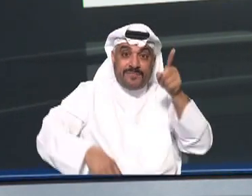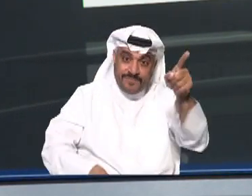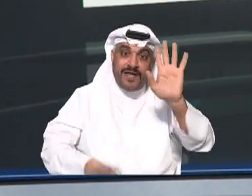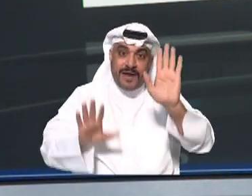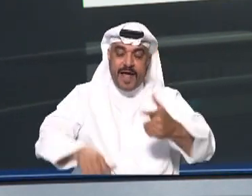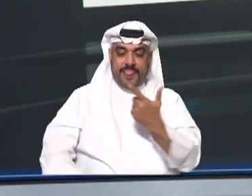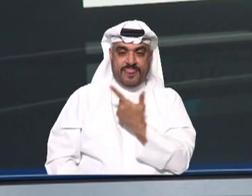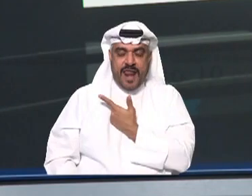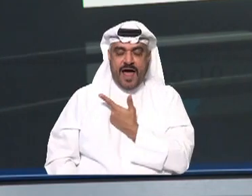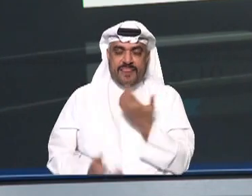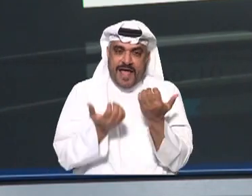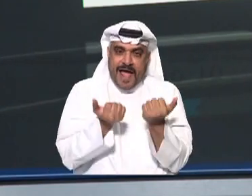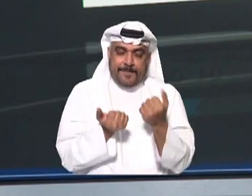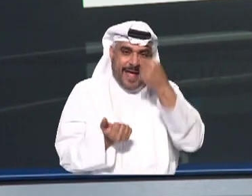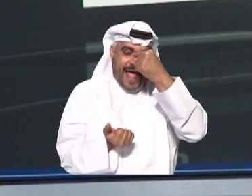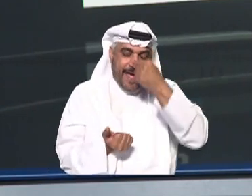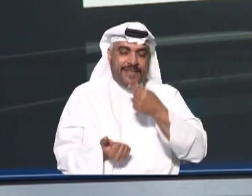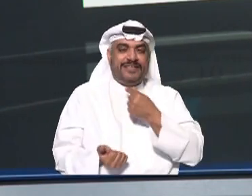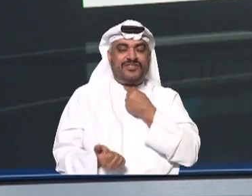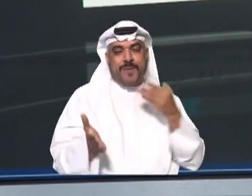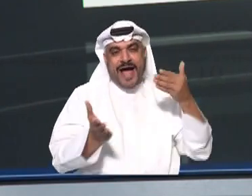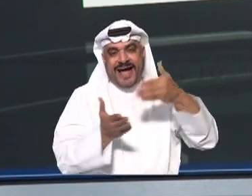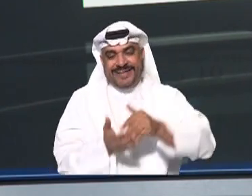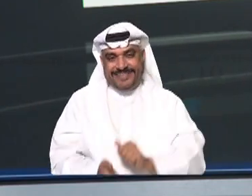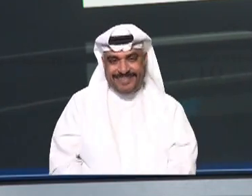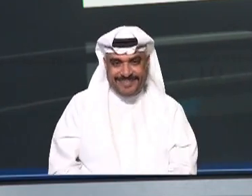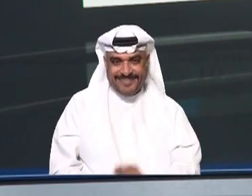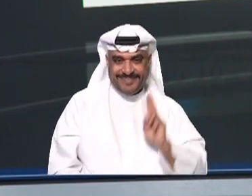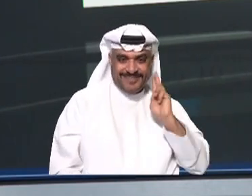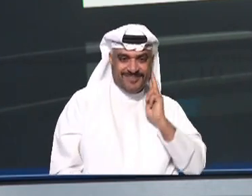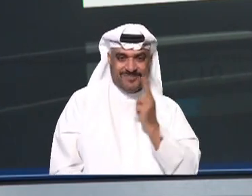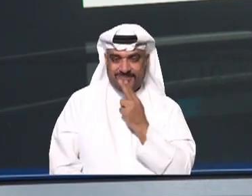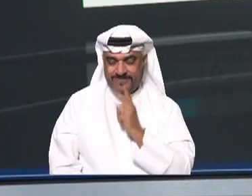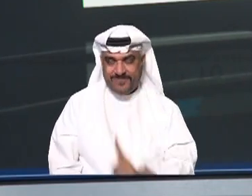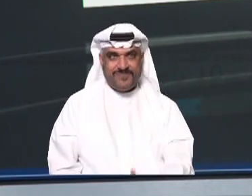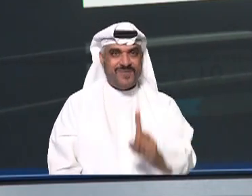متقطعة وكميات خفيفة إن شاء الله. أعزائي المشاهدين